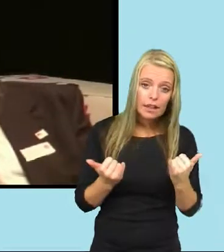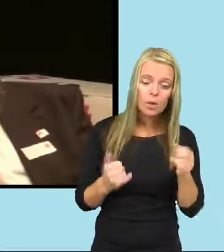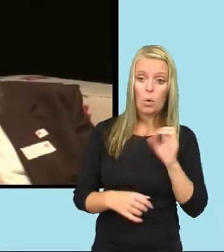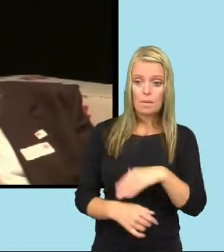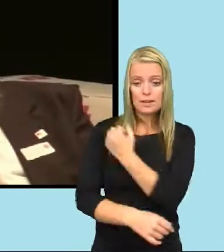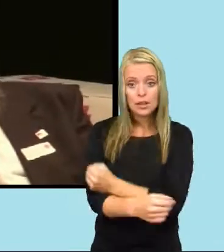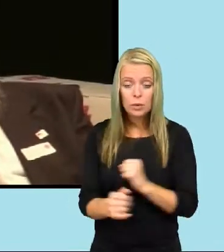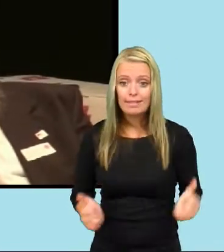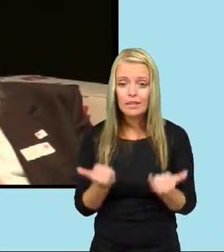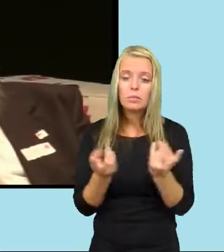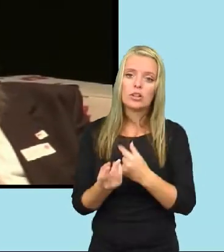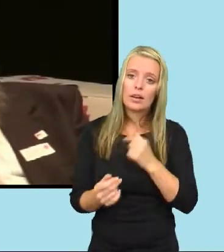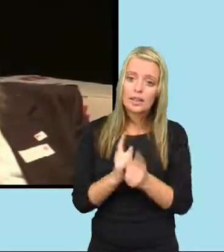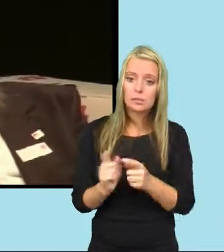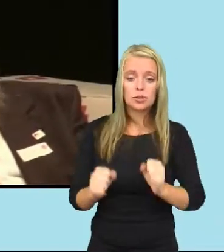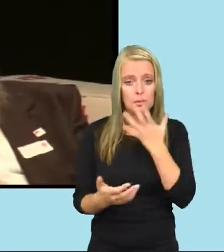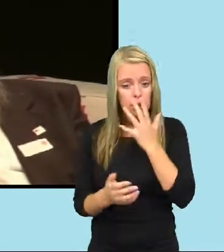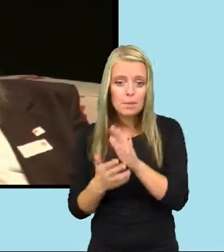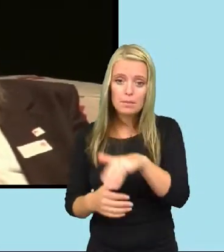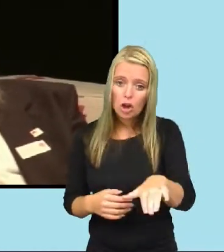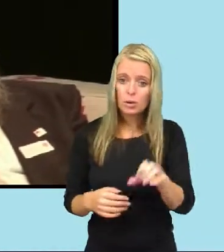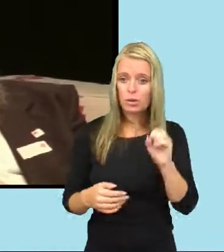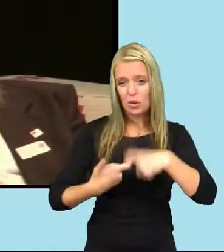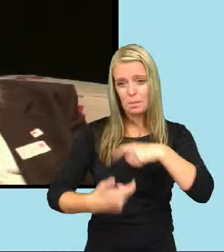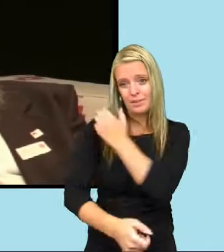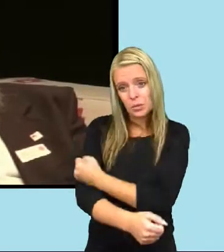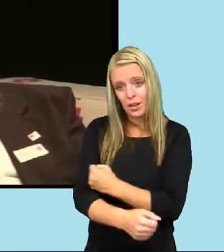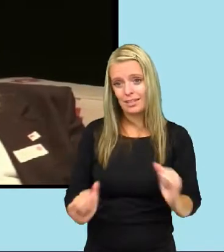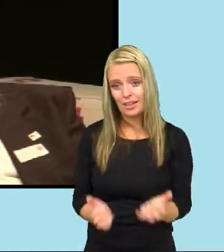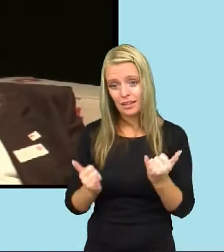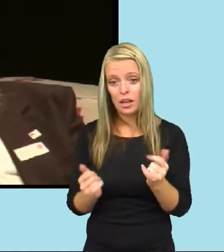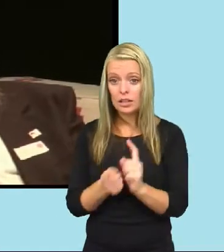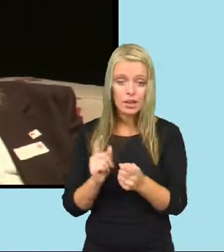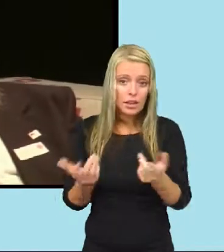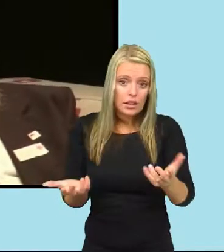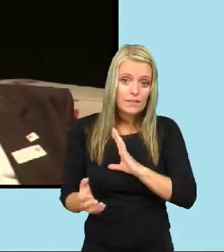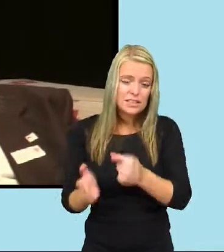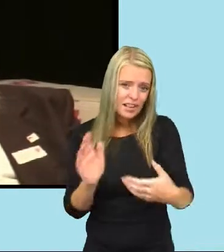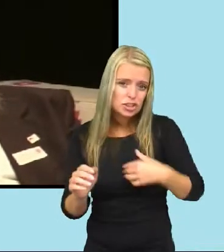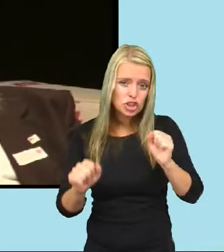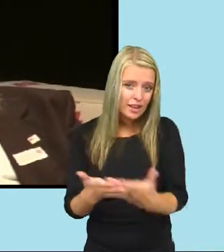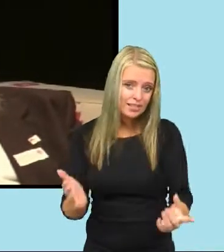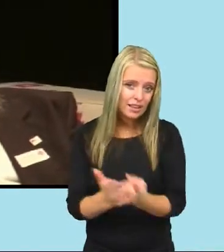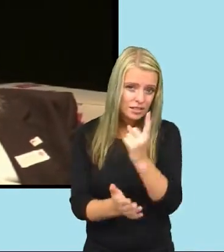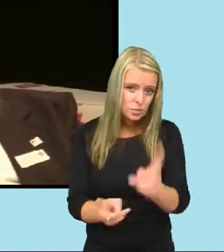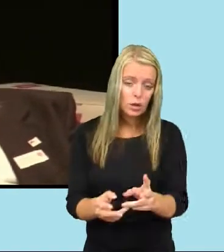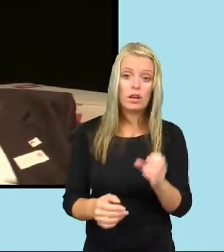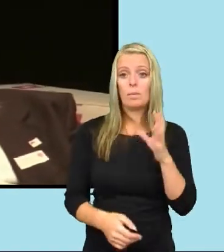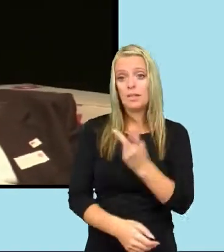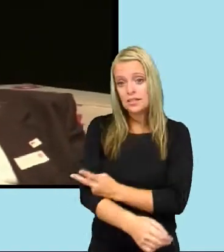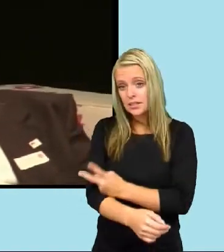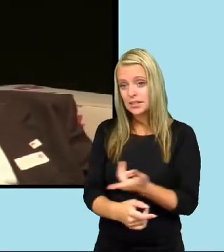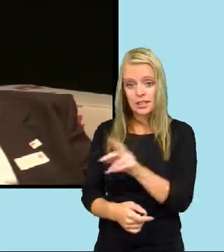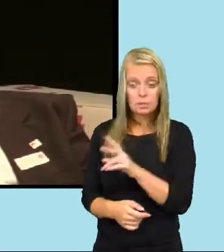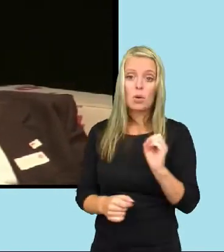man kanske prata med barnen om det tidigare, om det finns medicinska skäl till att det inte ska ske. Sexualitet, är man över 25